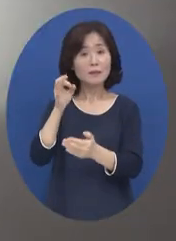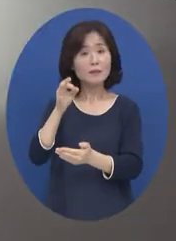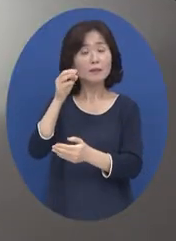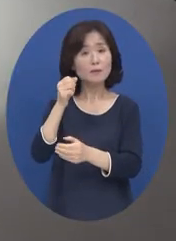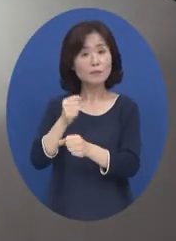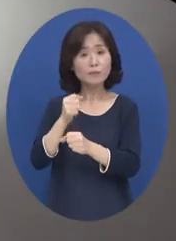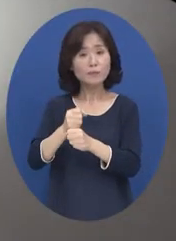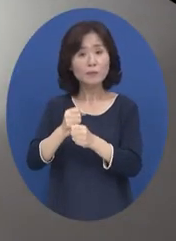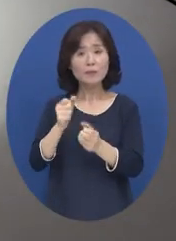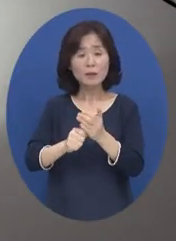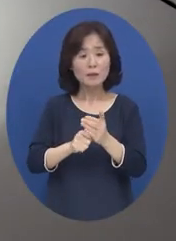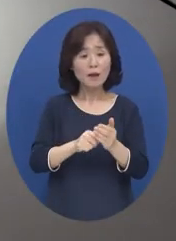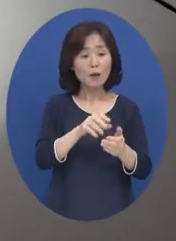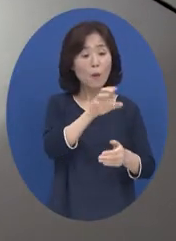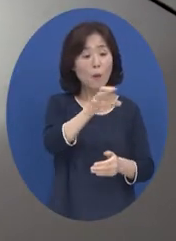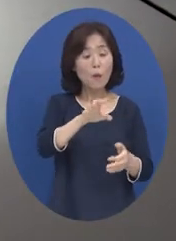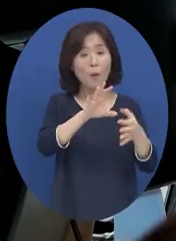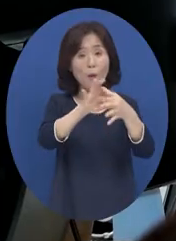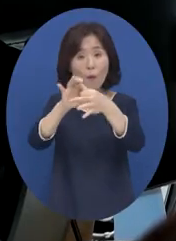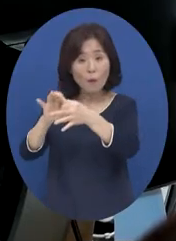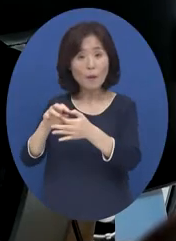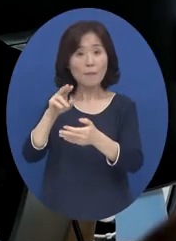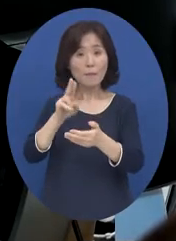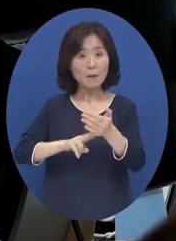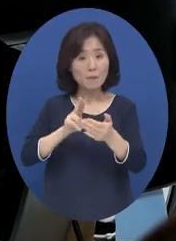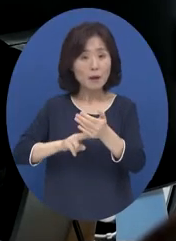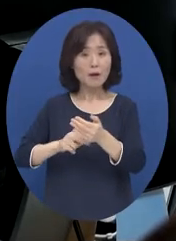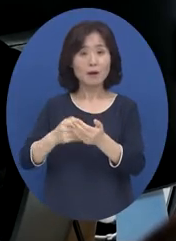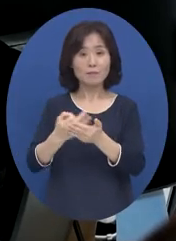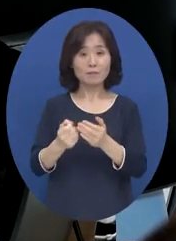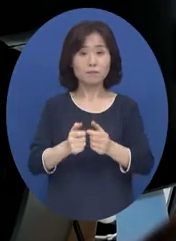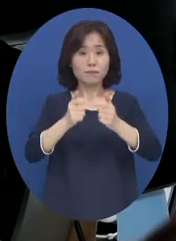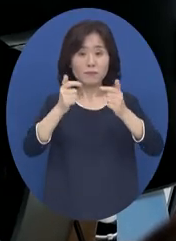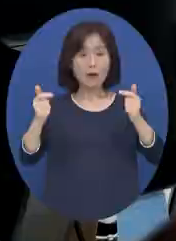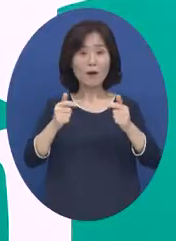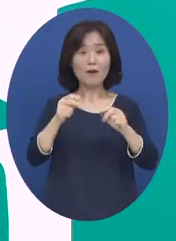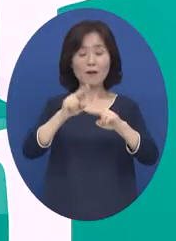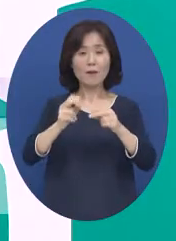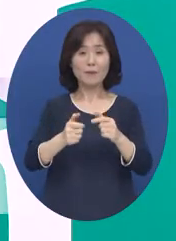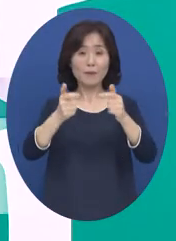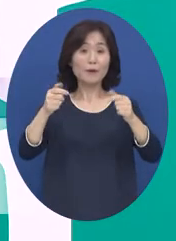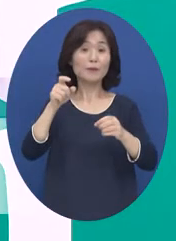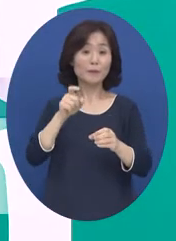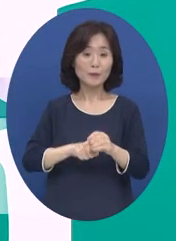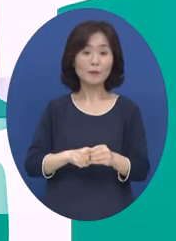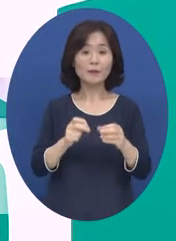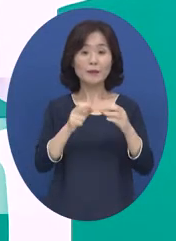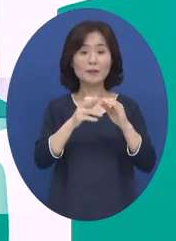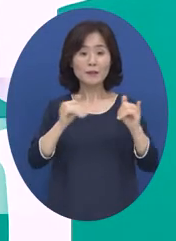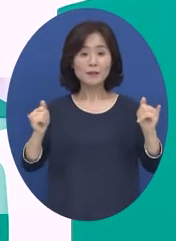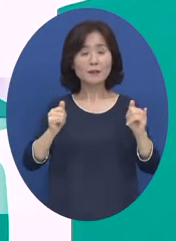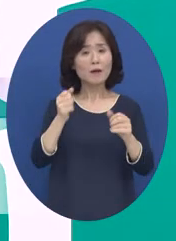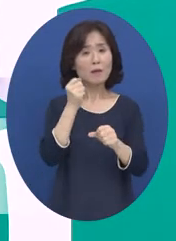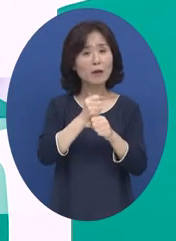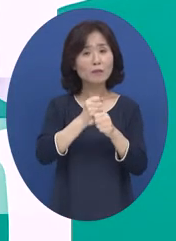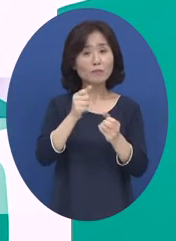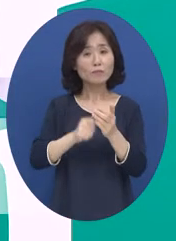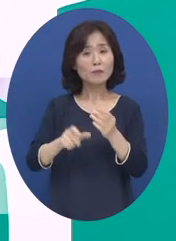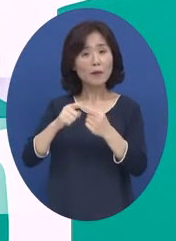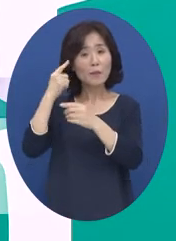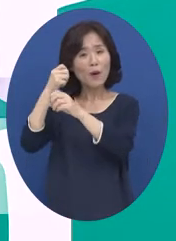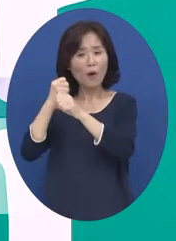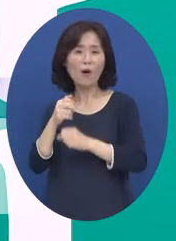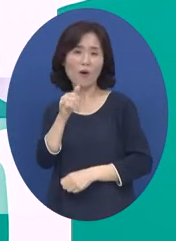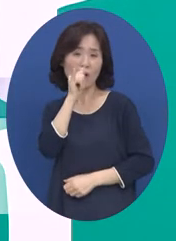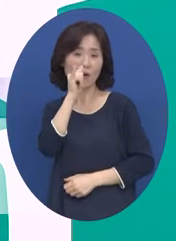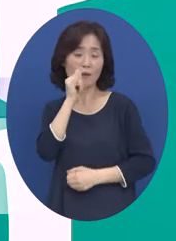판로를 확보해 수익을 창출하고 관련 일자리를 늘리기 위해서입니다. 장애인 생산품에 대한 편견이